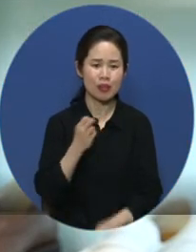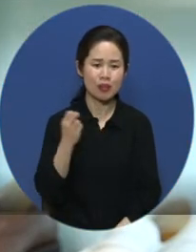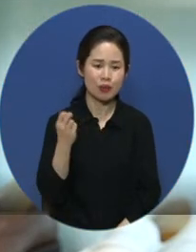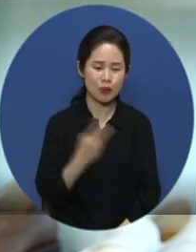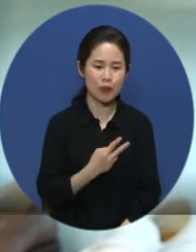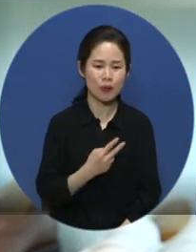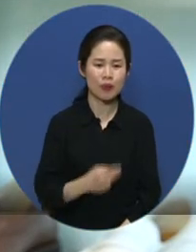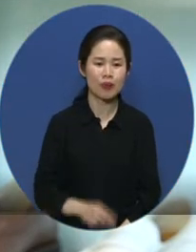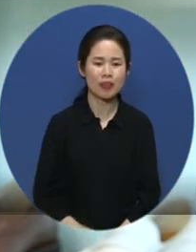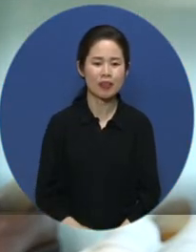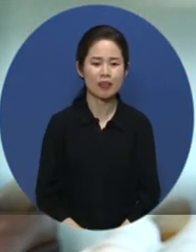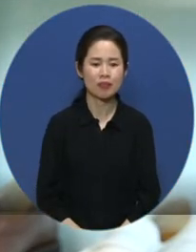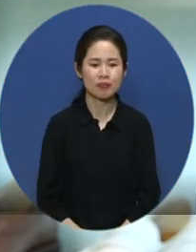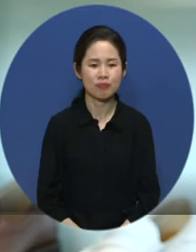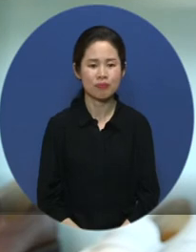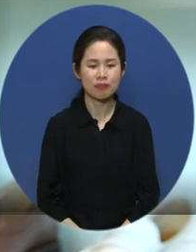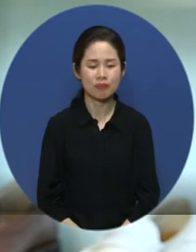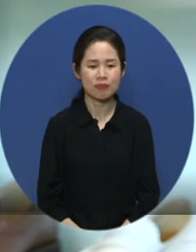언제든 간에